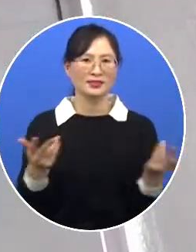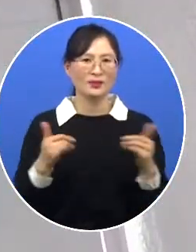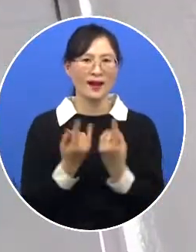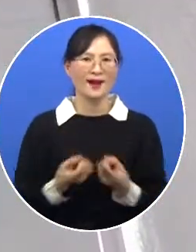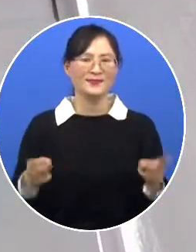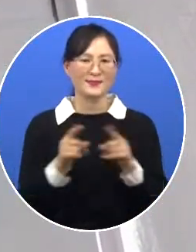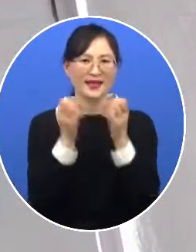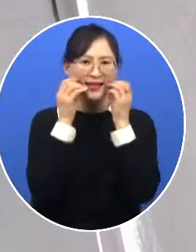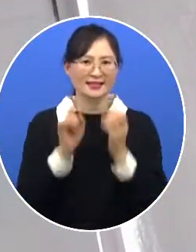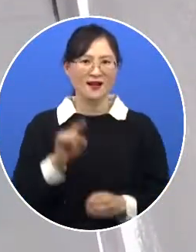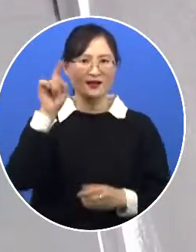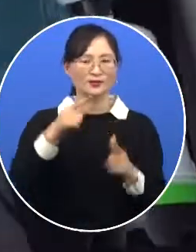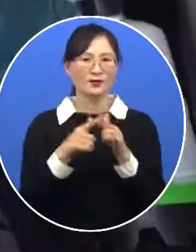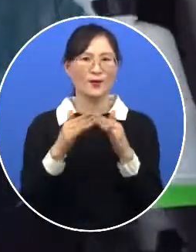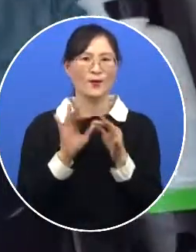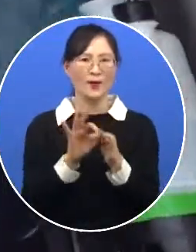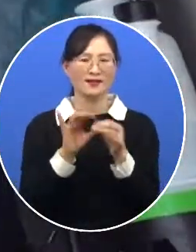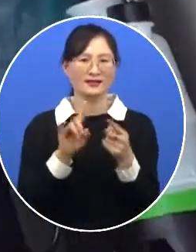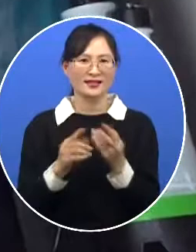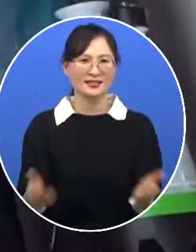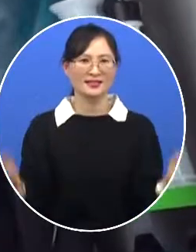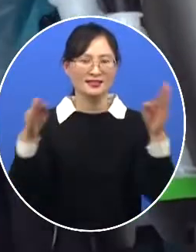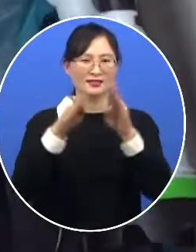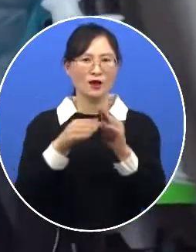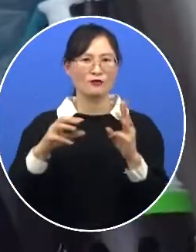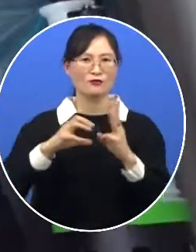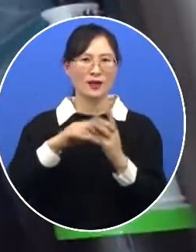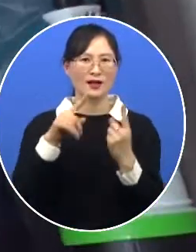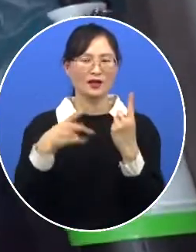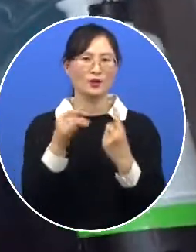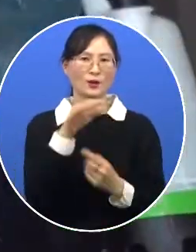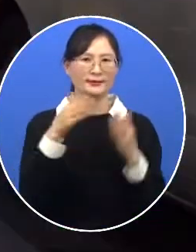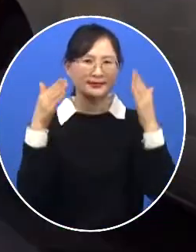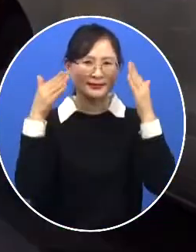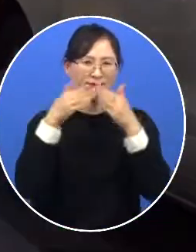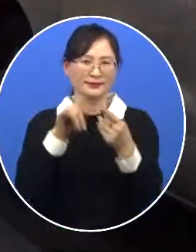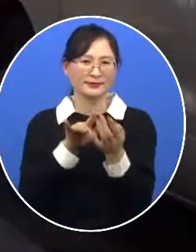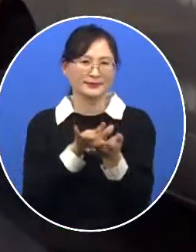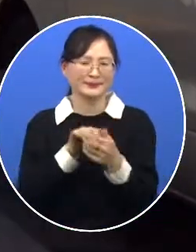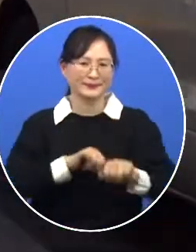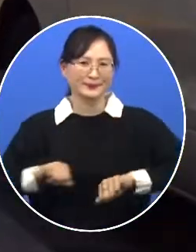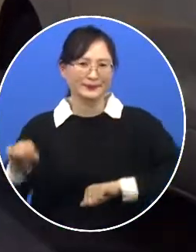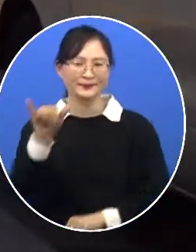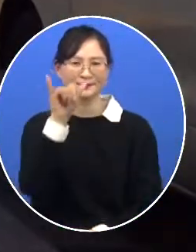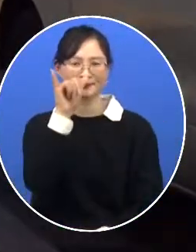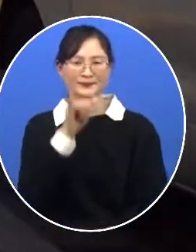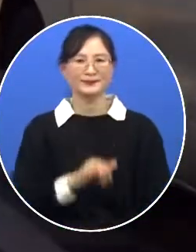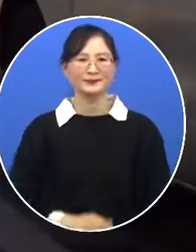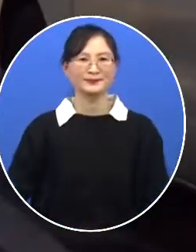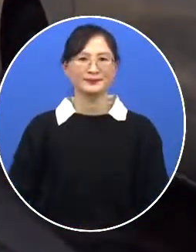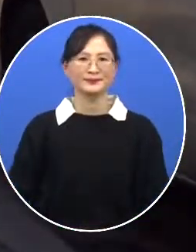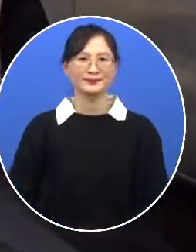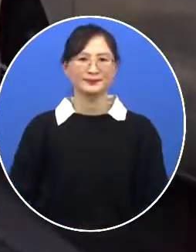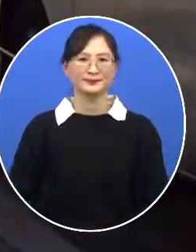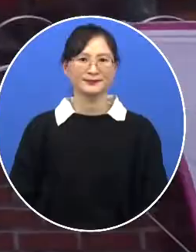직원이 함께 신천지교회 관련 시설 등 중화 1동에 대한 집중 방역 활동을